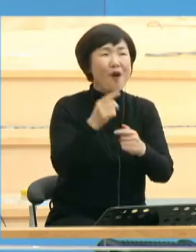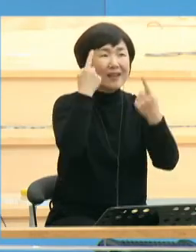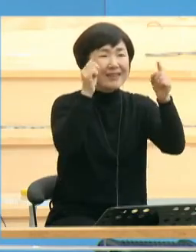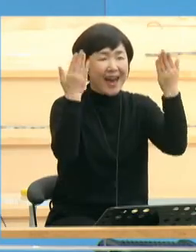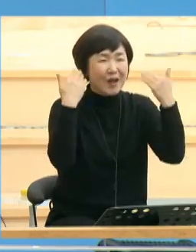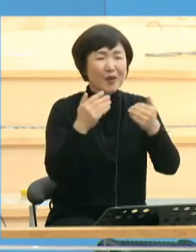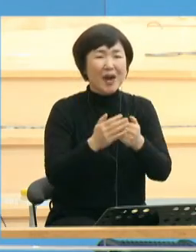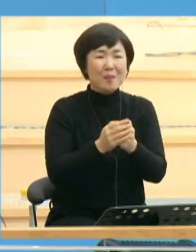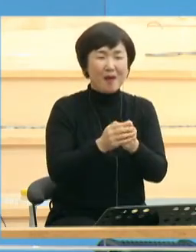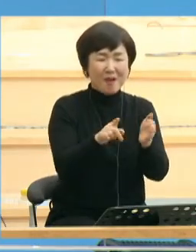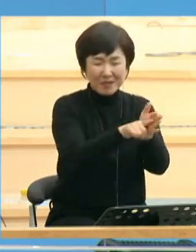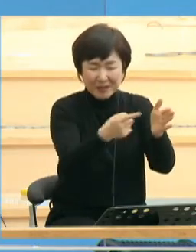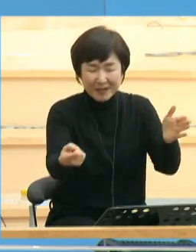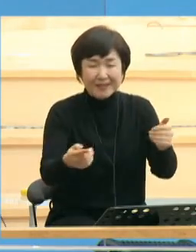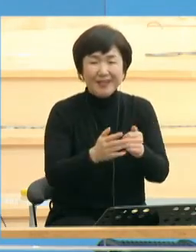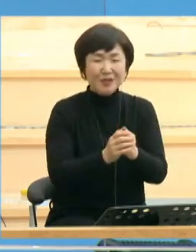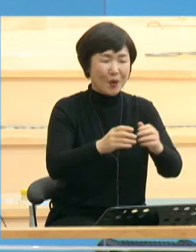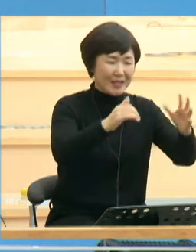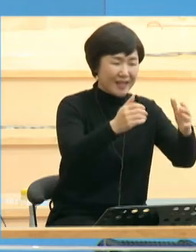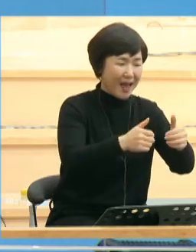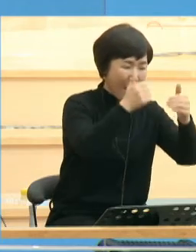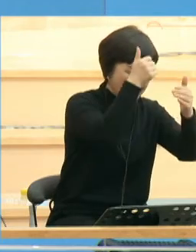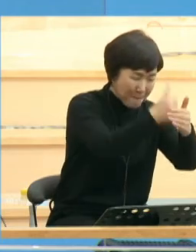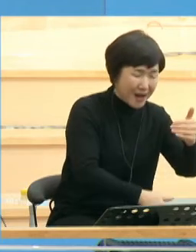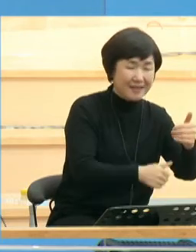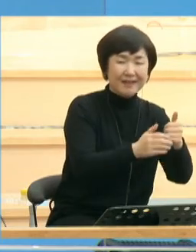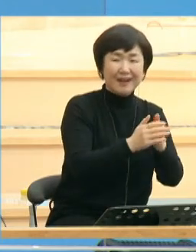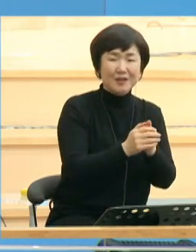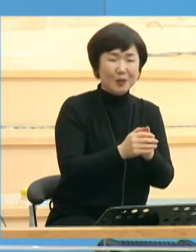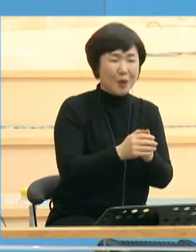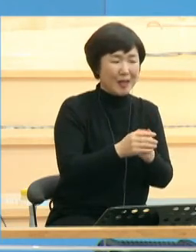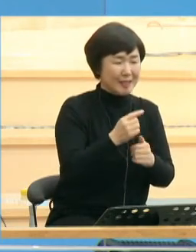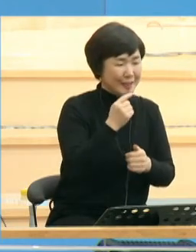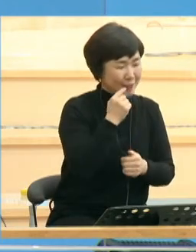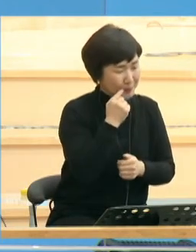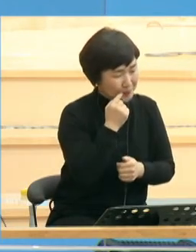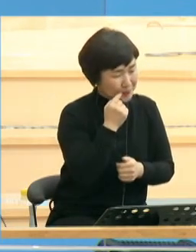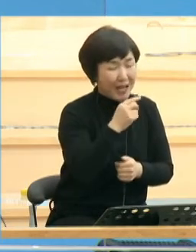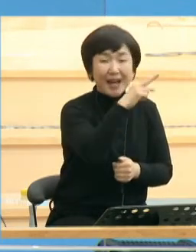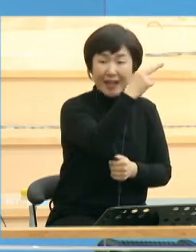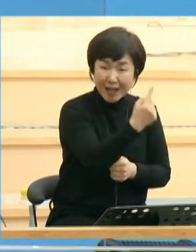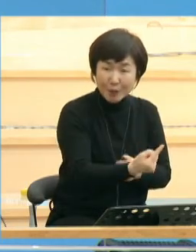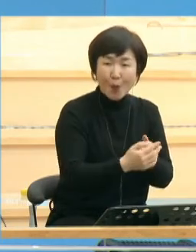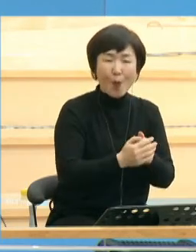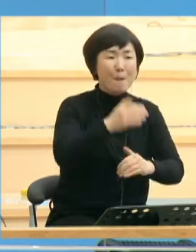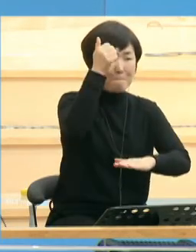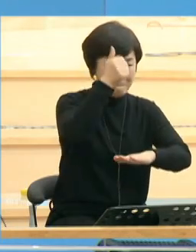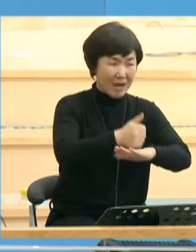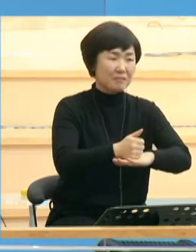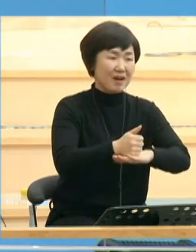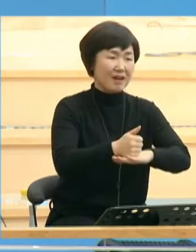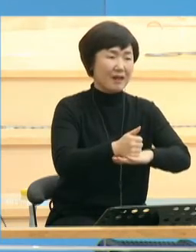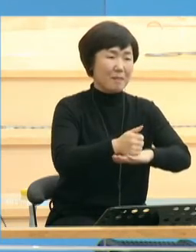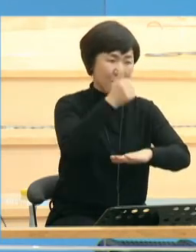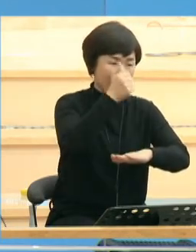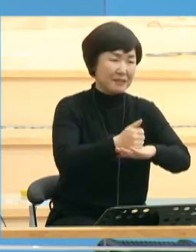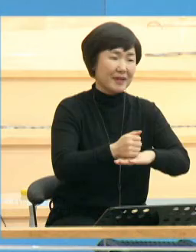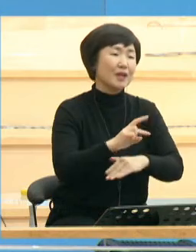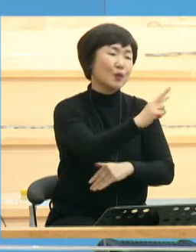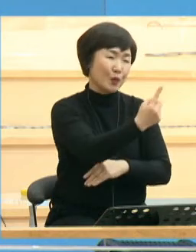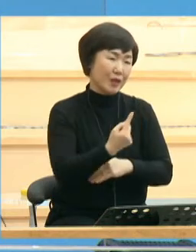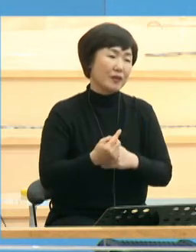뭐 세상 좋다고 그렇게 돌아다니다 도 어떻게 해요 결정적인 순간에 어떻게 돌아온다고